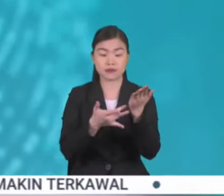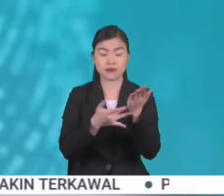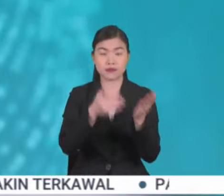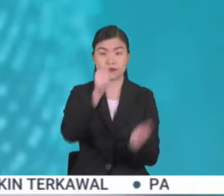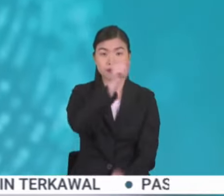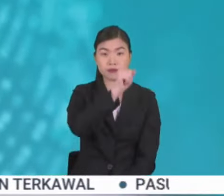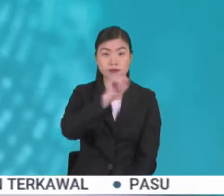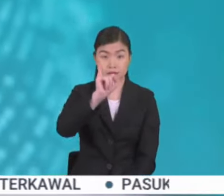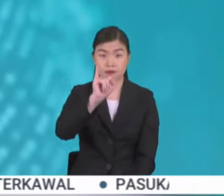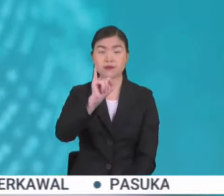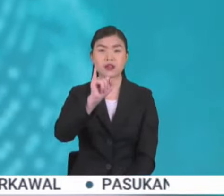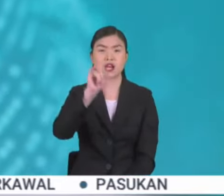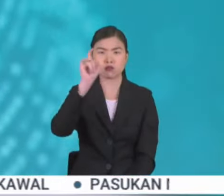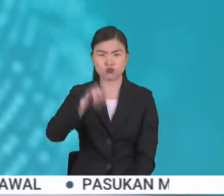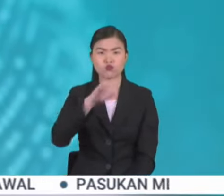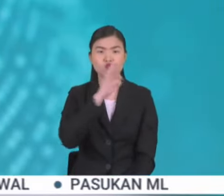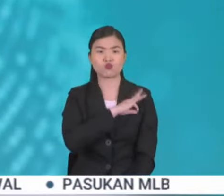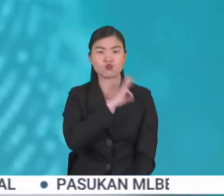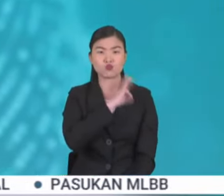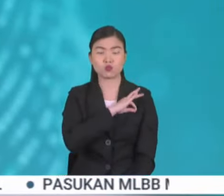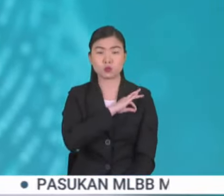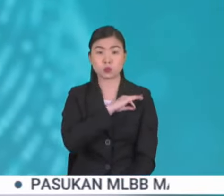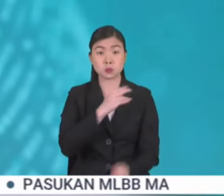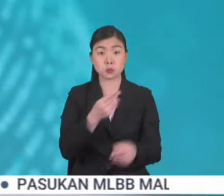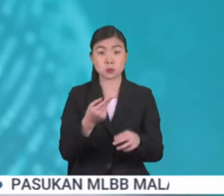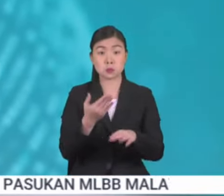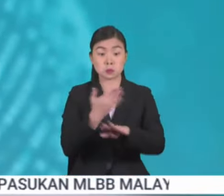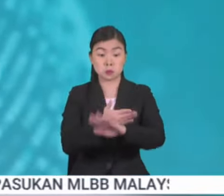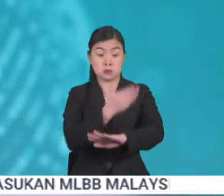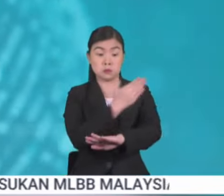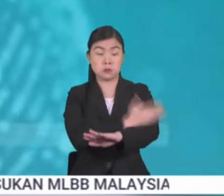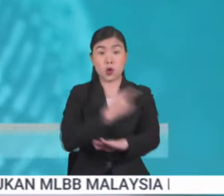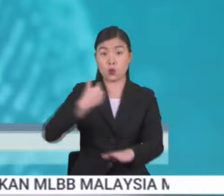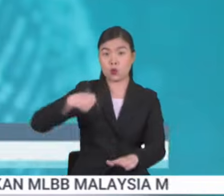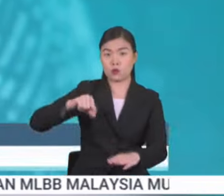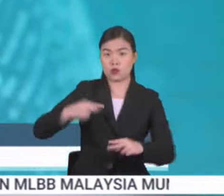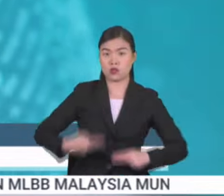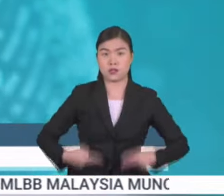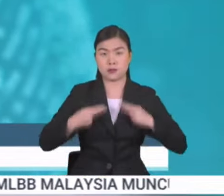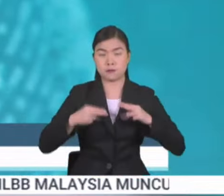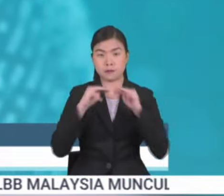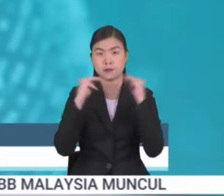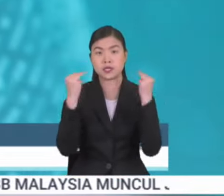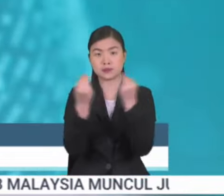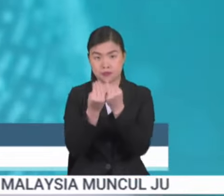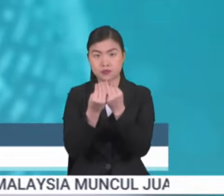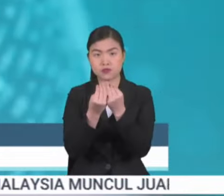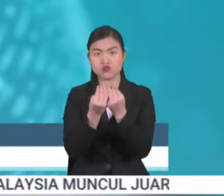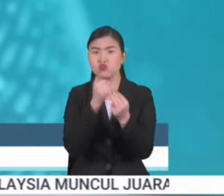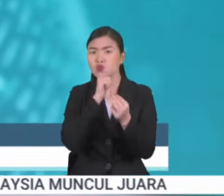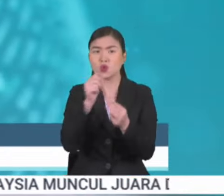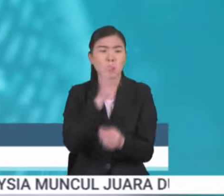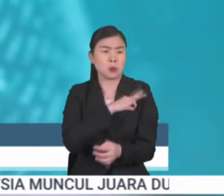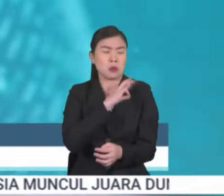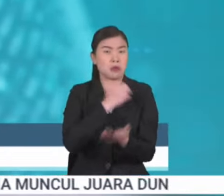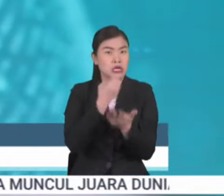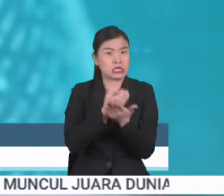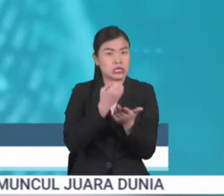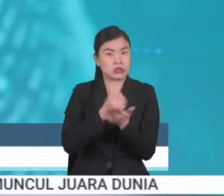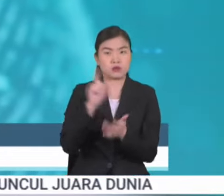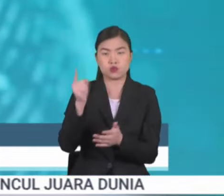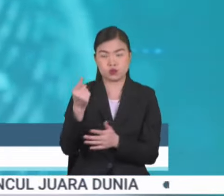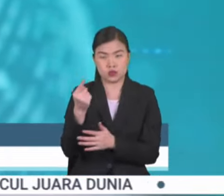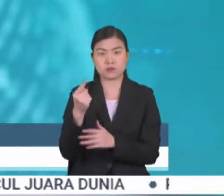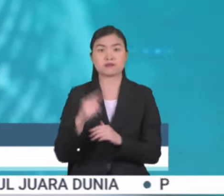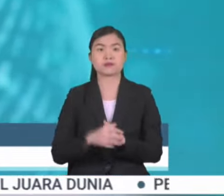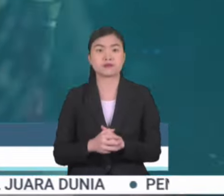Teknologi kecerdasan buatan AI seharusnya dimanfaatkan untuk meningkatkan kualiti hidup masyarakat dan bukan keuntungan ekonomi